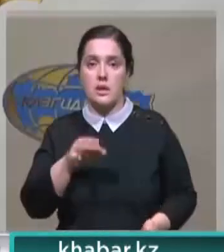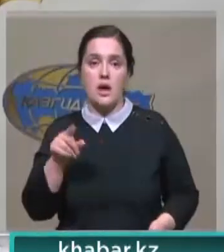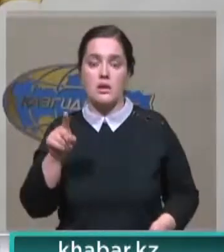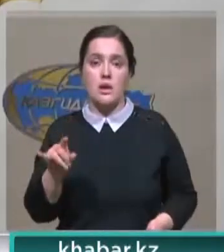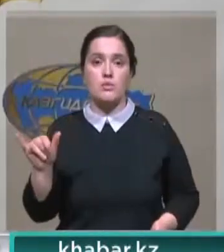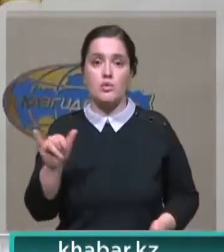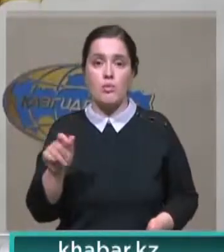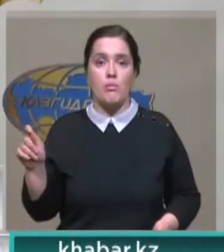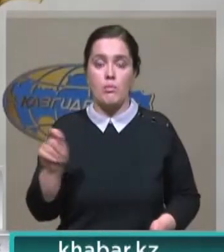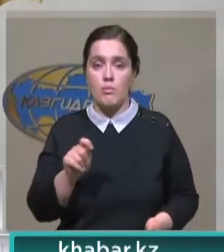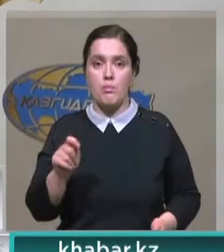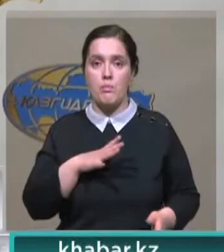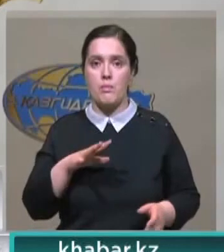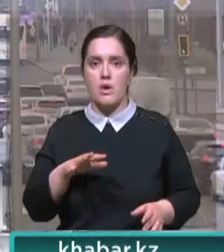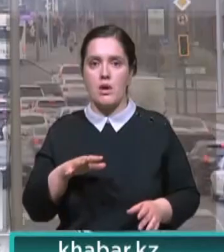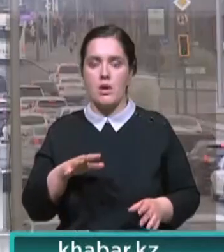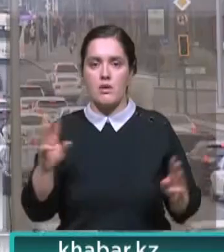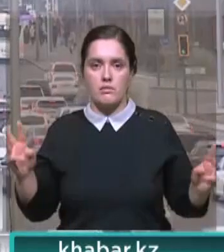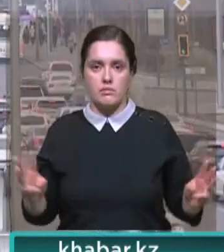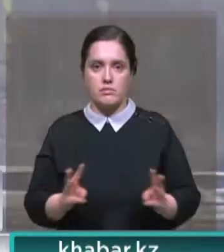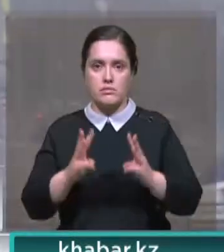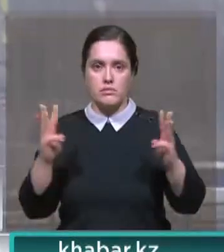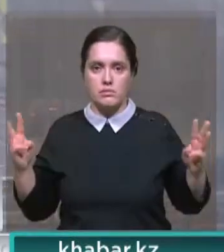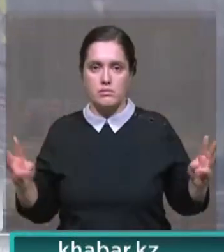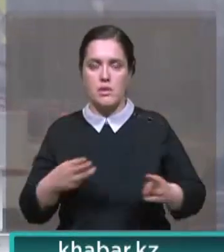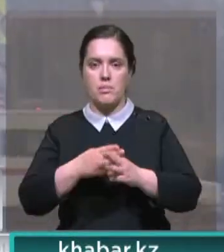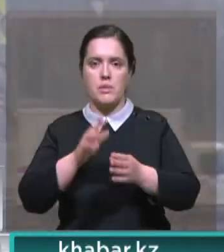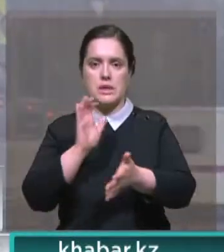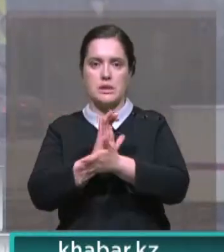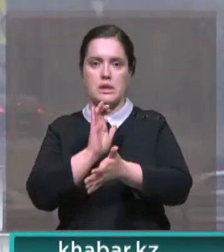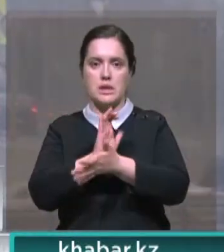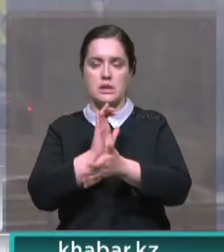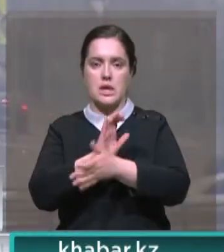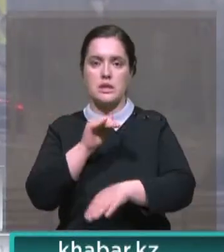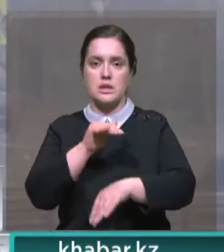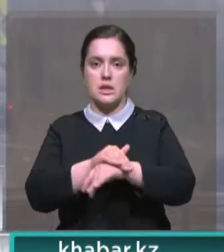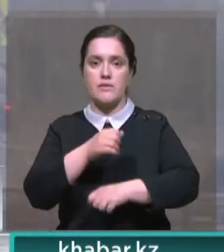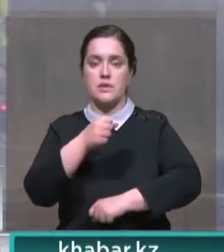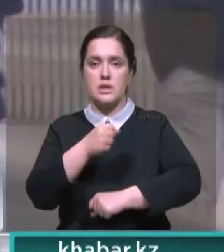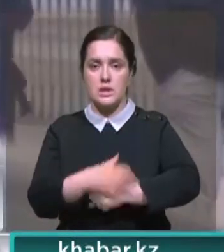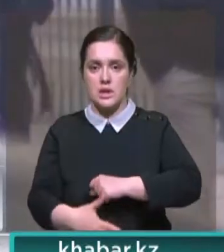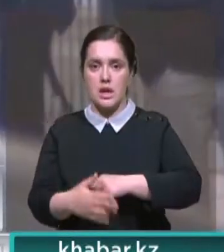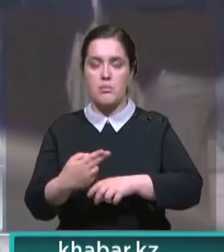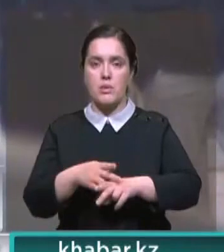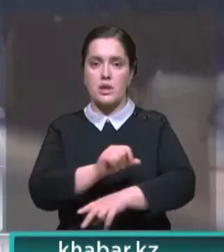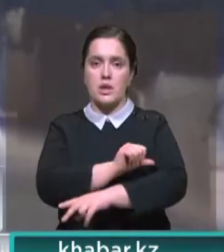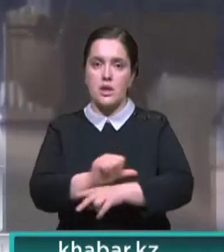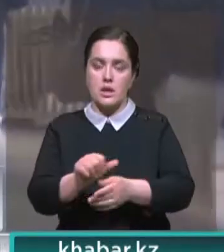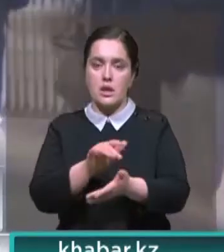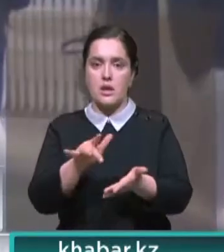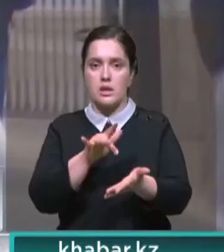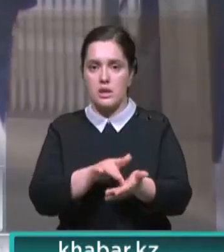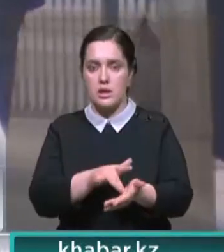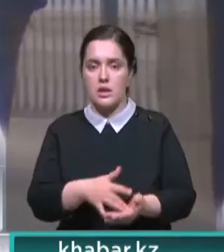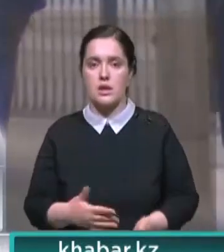Павлодарской области. Там в минувшие выходные полыхала степь. Превышение концентрации загрязняющих веществ специалисты зафиксировали в центре